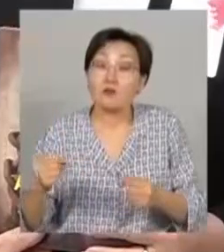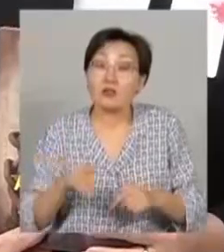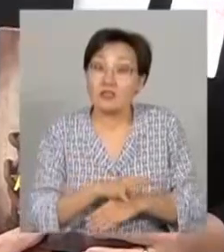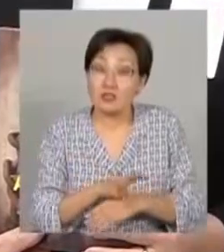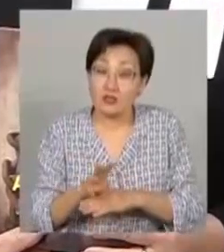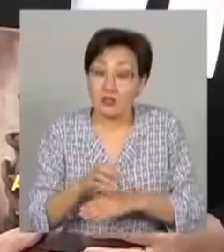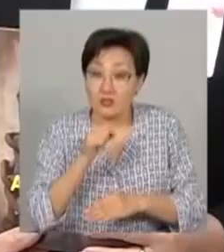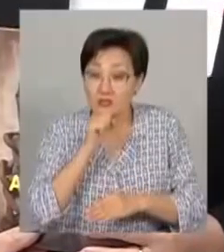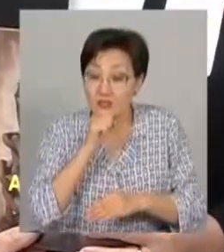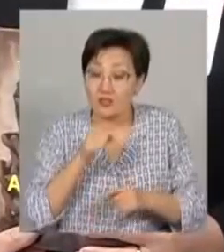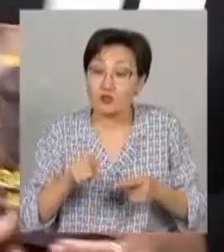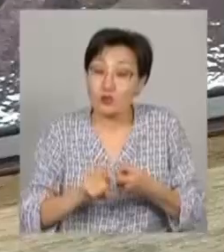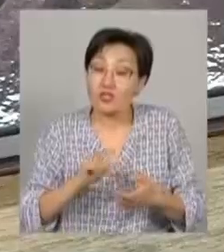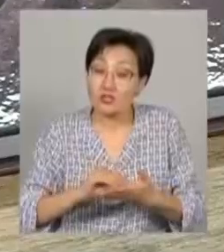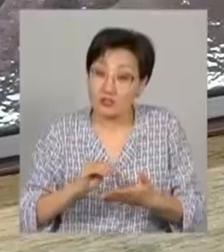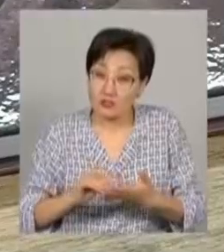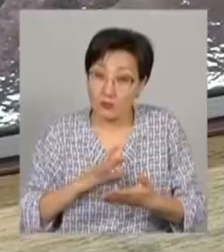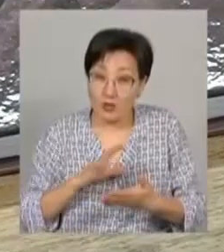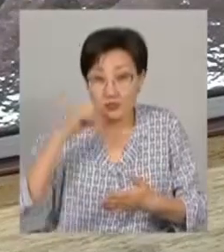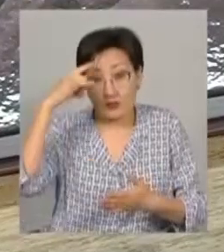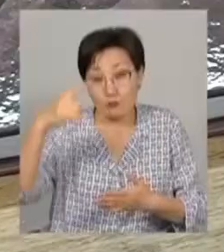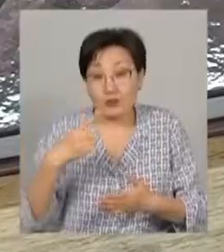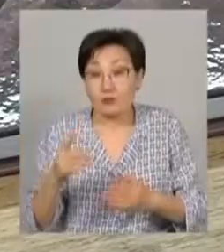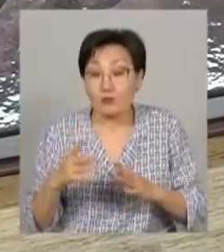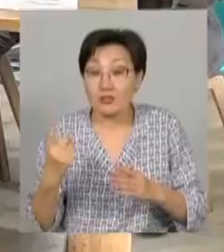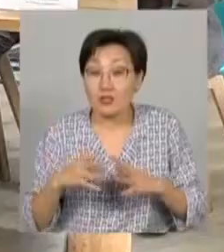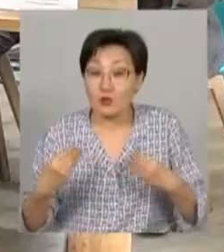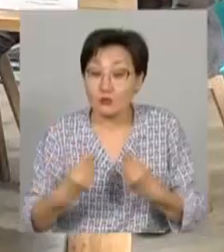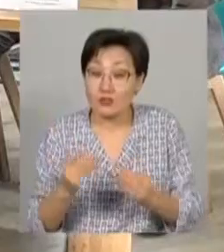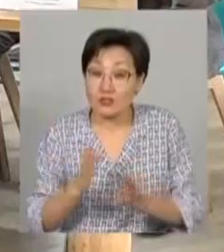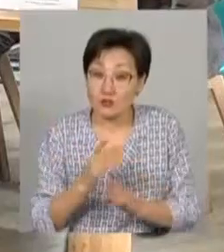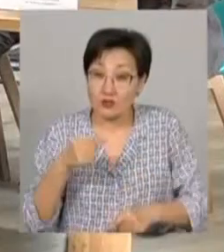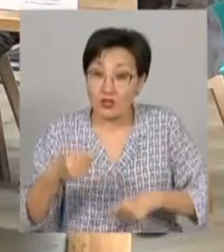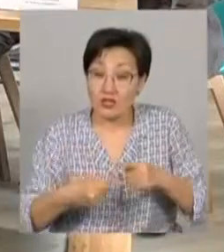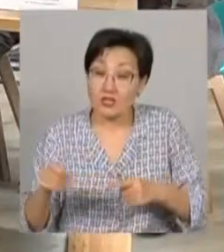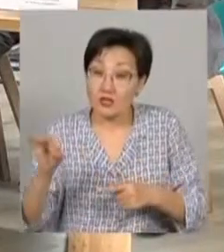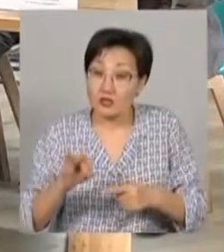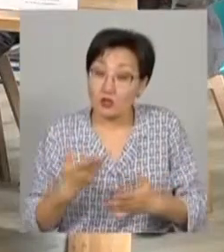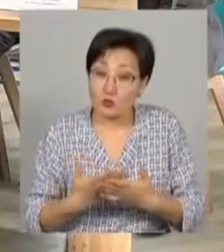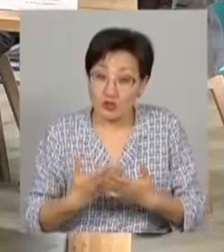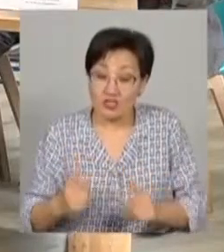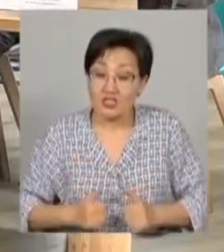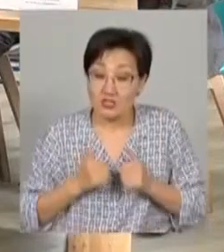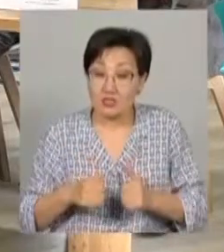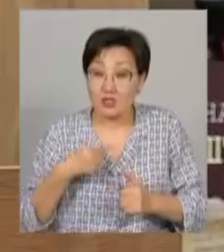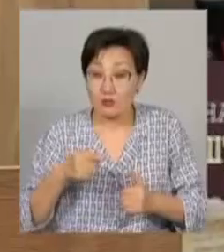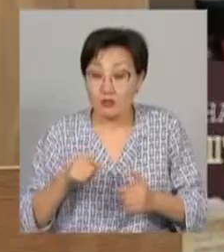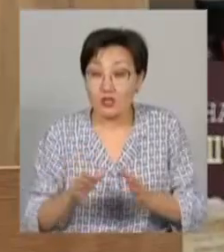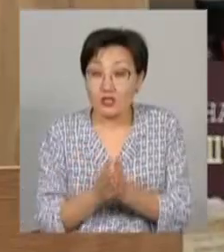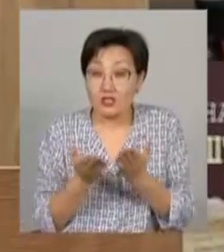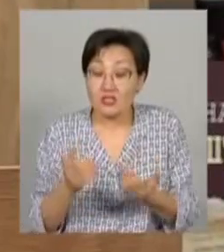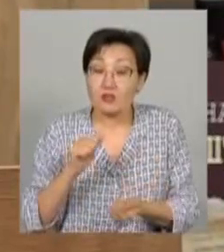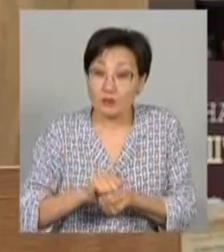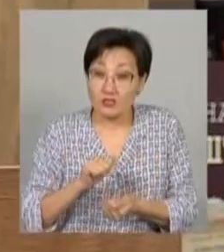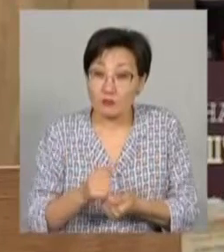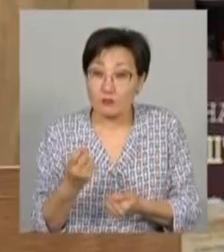ұшыраған атасы жөнінде жазылған. Автор қазақтың бір әулетінің тағдыры арқылы тарихты көрсетуге тырысқанын айтады. Кітап таралымы